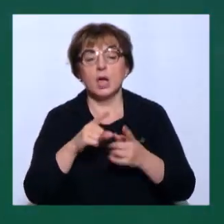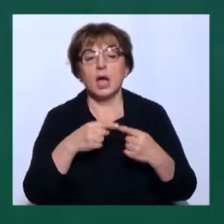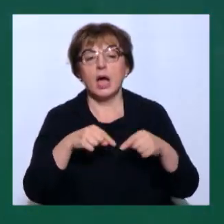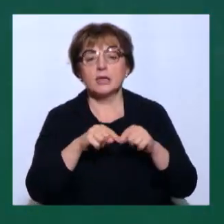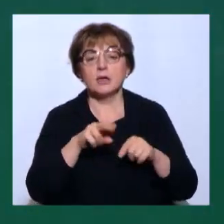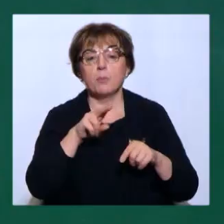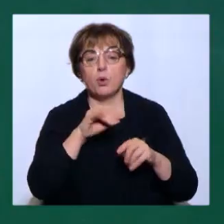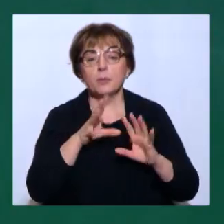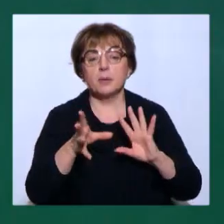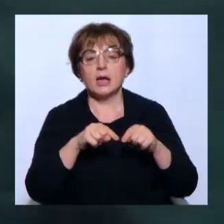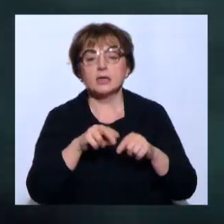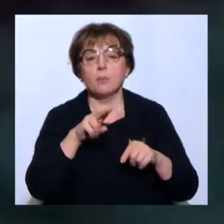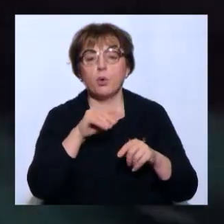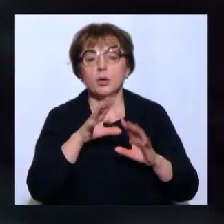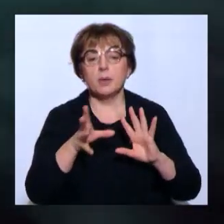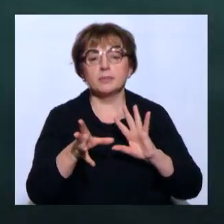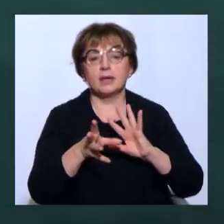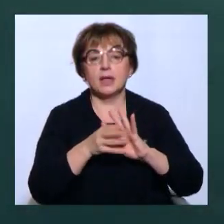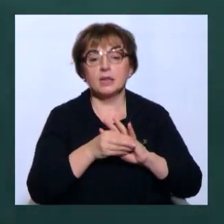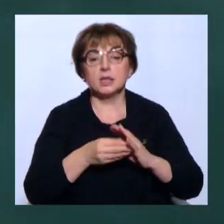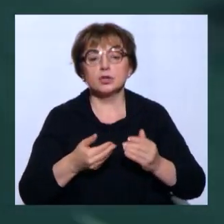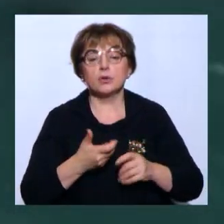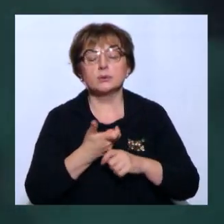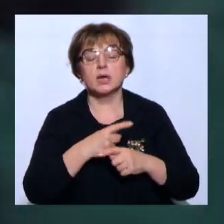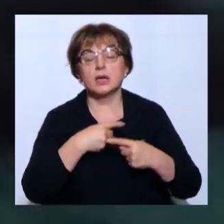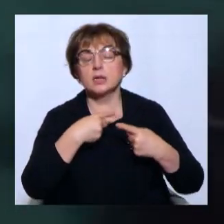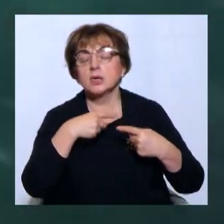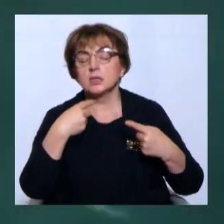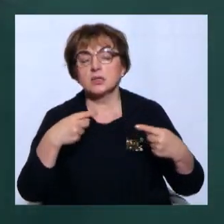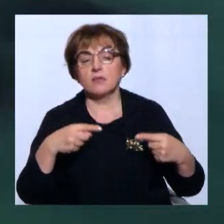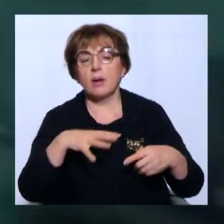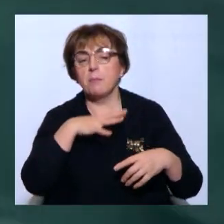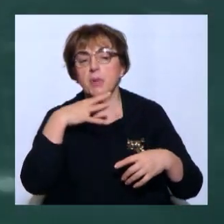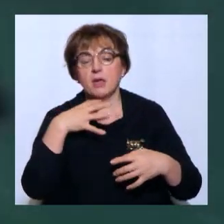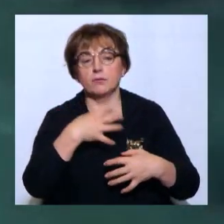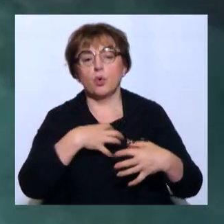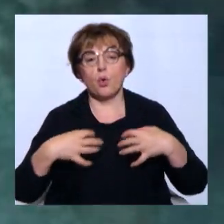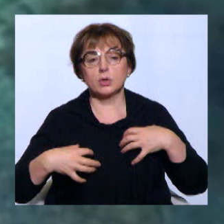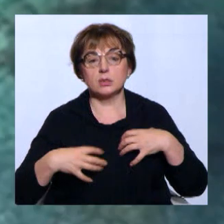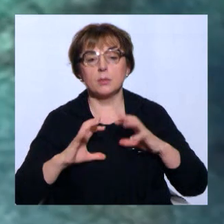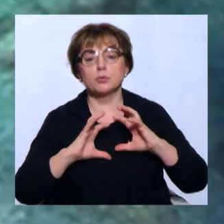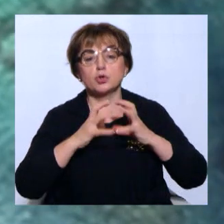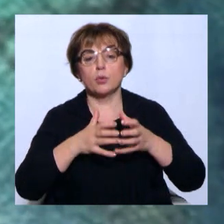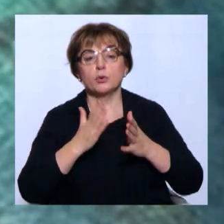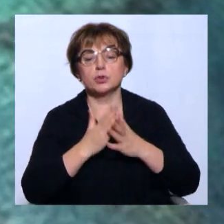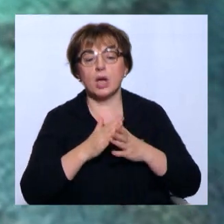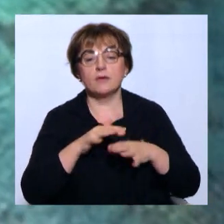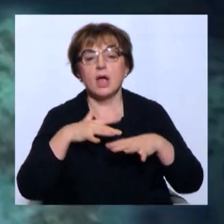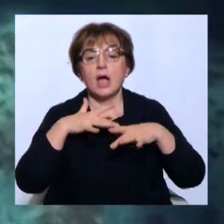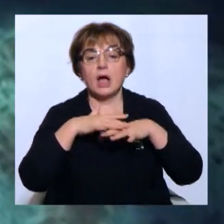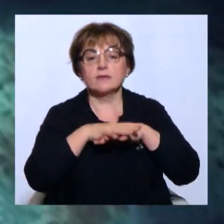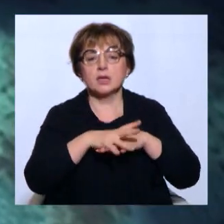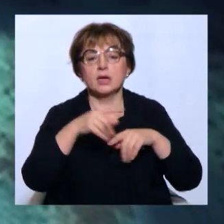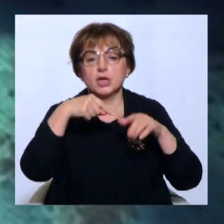ცხოვრობს ძალიან ბევრი სხვა ორგანიზმი. Სოფლიოში არის ავსტრალიის კონტინენტთან ცნობილი